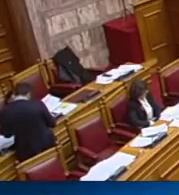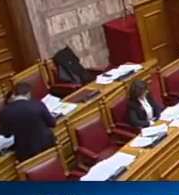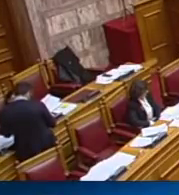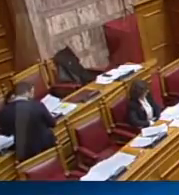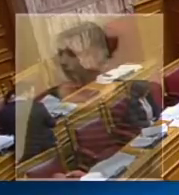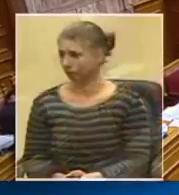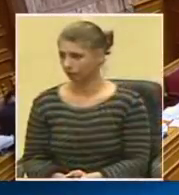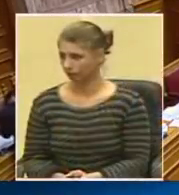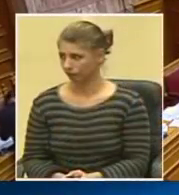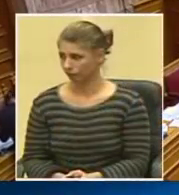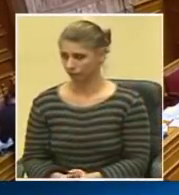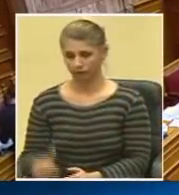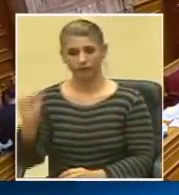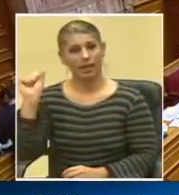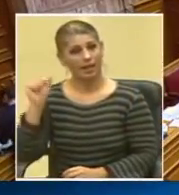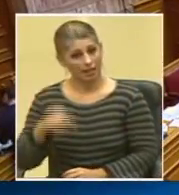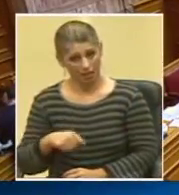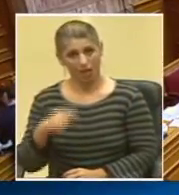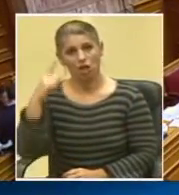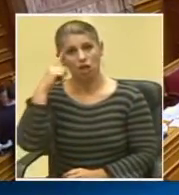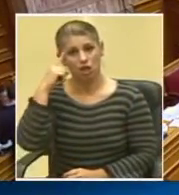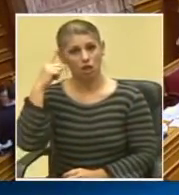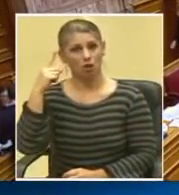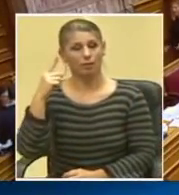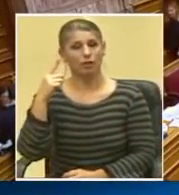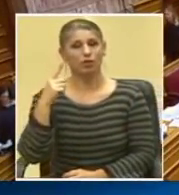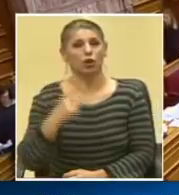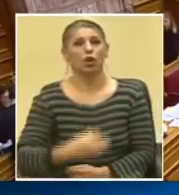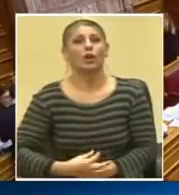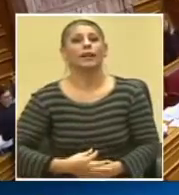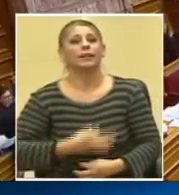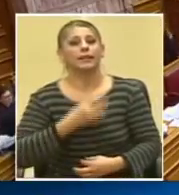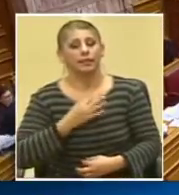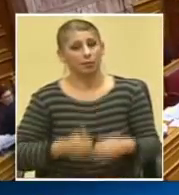Ναι, νομίζω, κύριε Πρόεδρε, ότι είναι